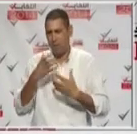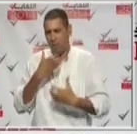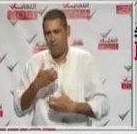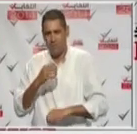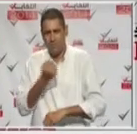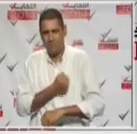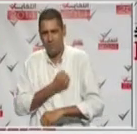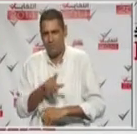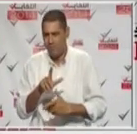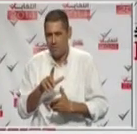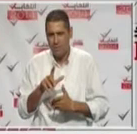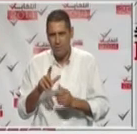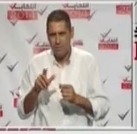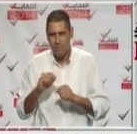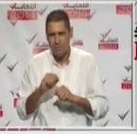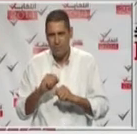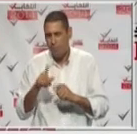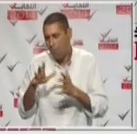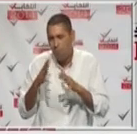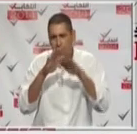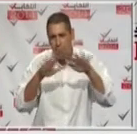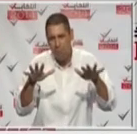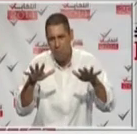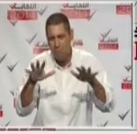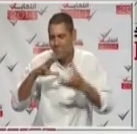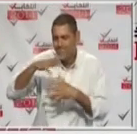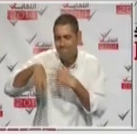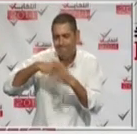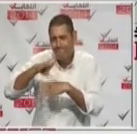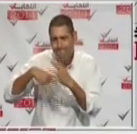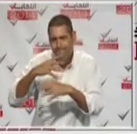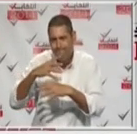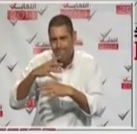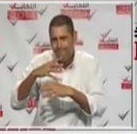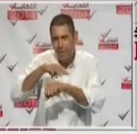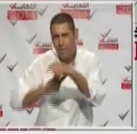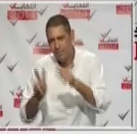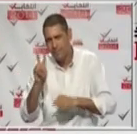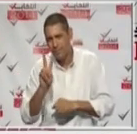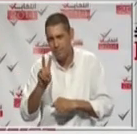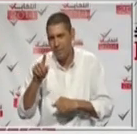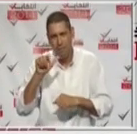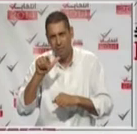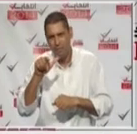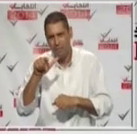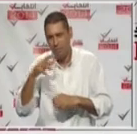فيها والتي تعطي الانطباع وأن الأمن فيها ربما مهدد. لكن أريانا لها من الإمكانيات العديدة،